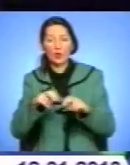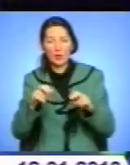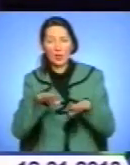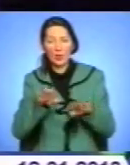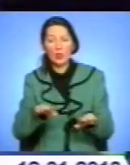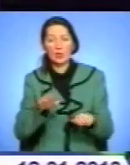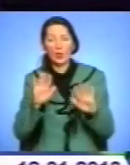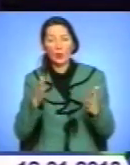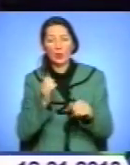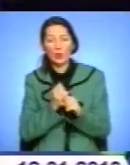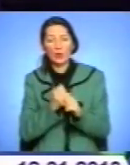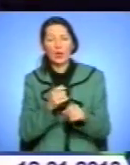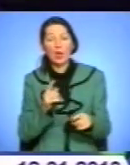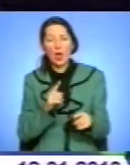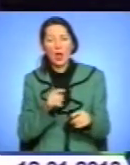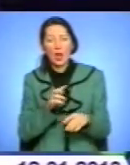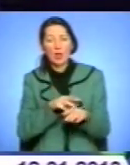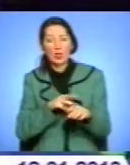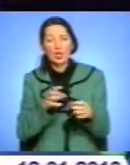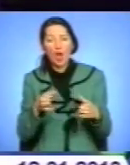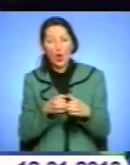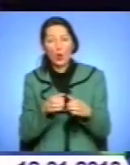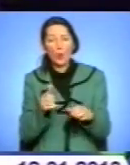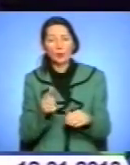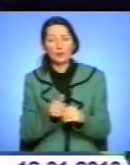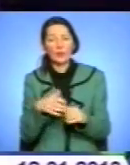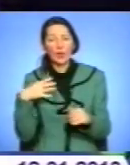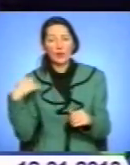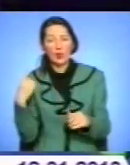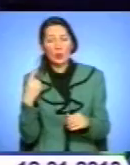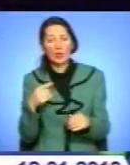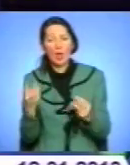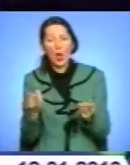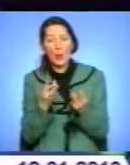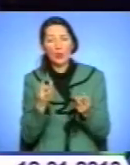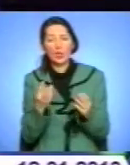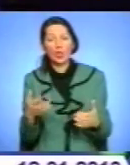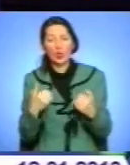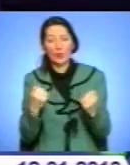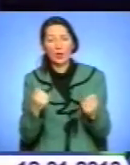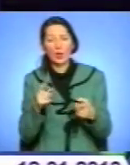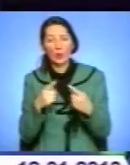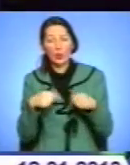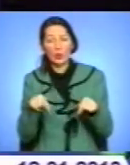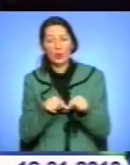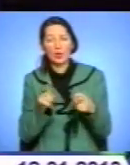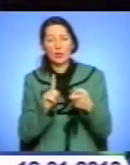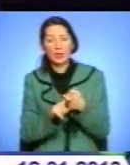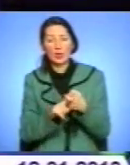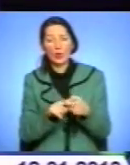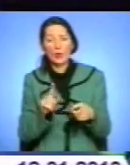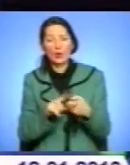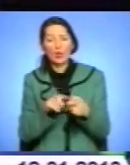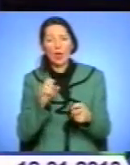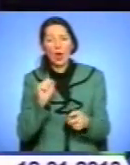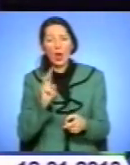група головного територіального управління МНС в Львівській області. Пожежно-рятувальним підрозділом здійснено відключення акумуляторної батареї в